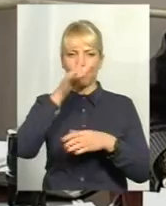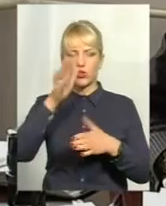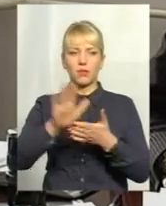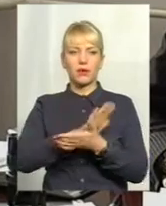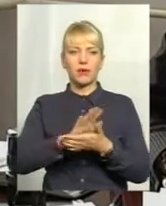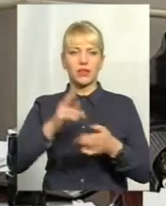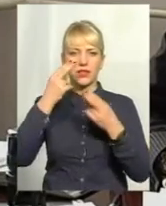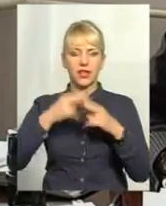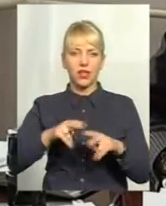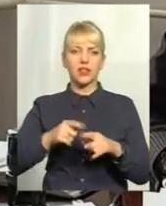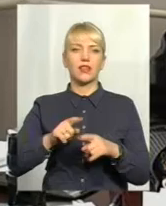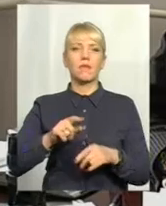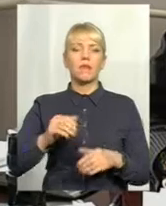В